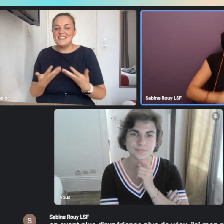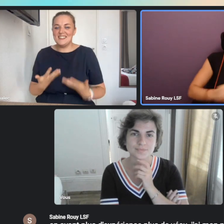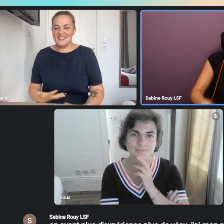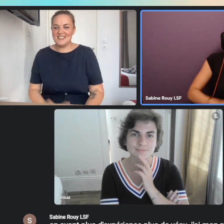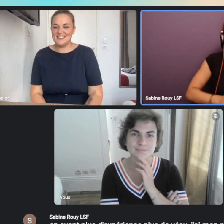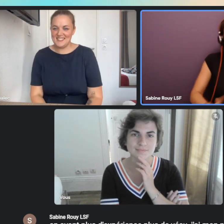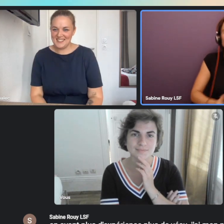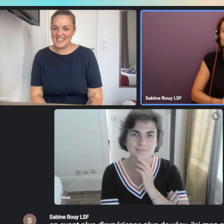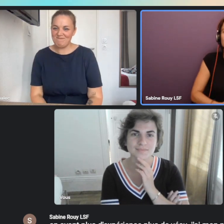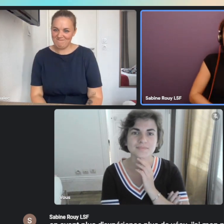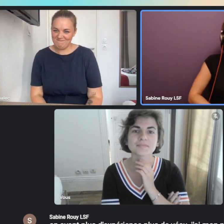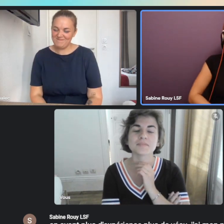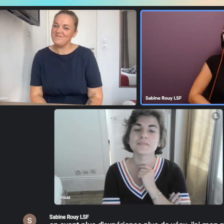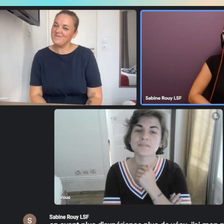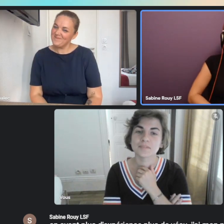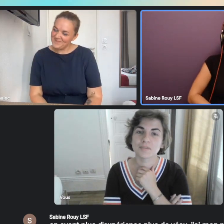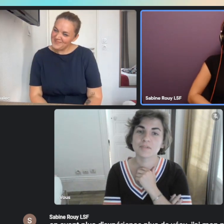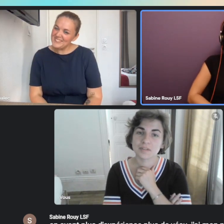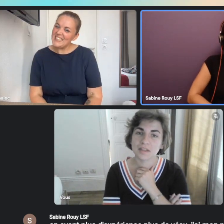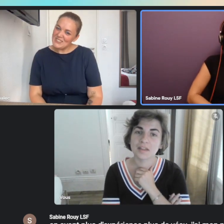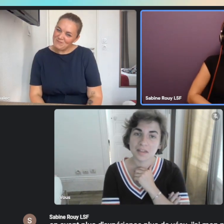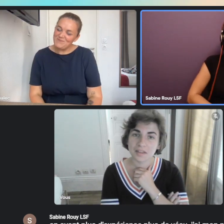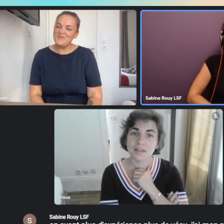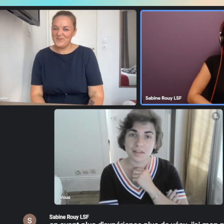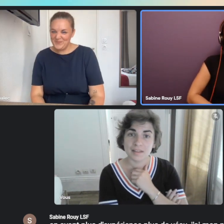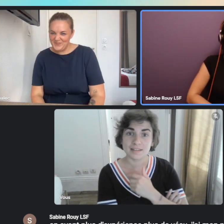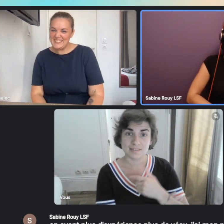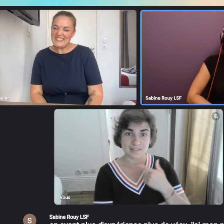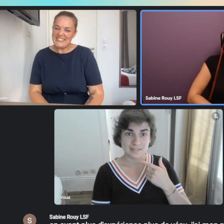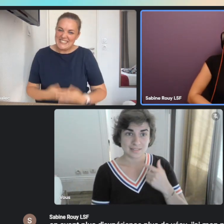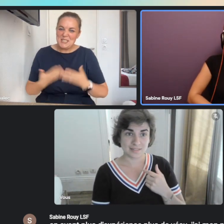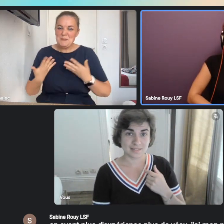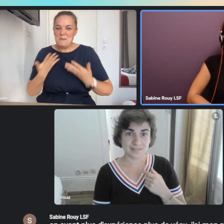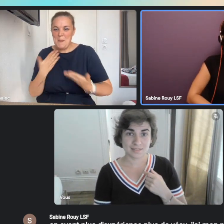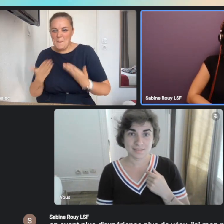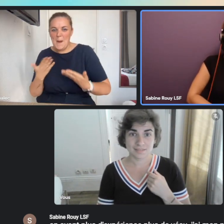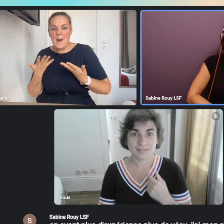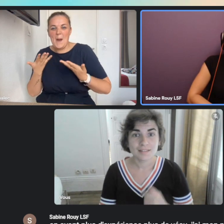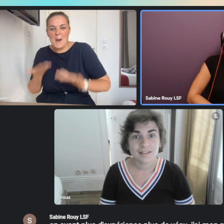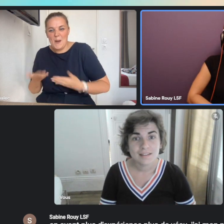c'est bien fait, les effets et cetera», mais voilà.